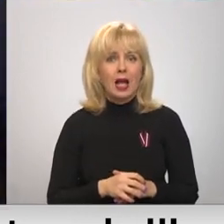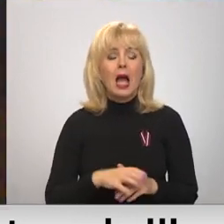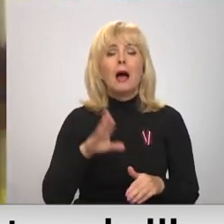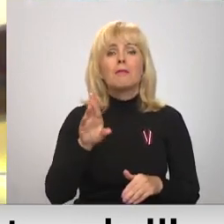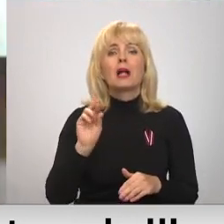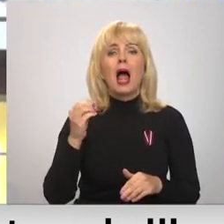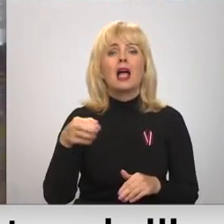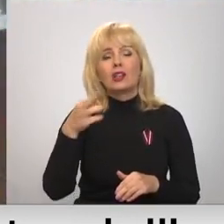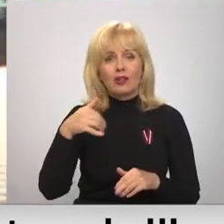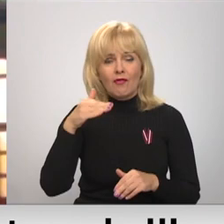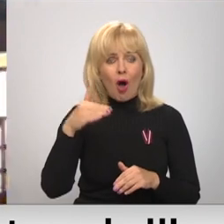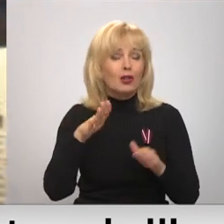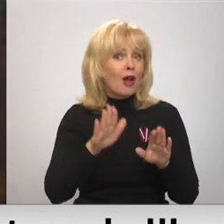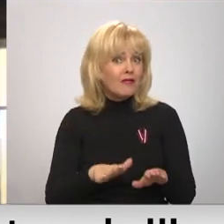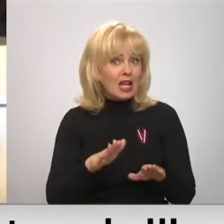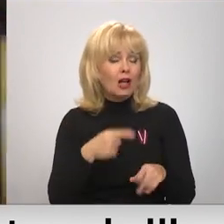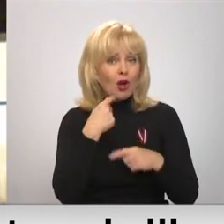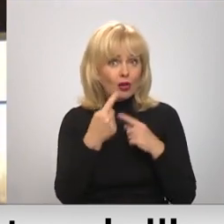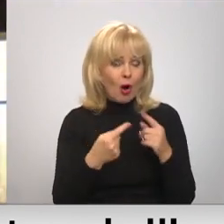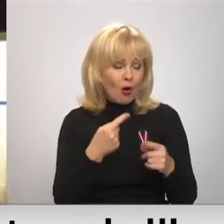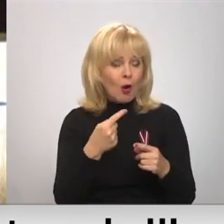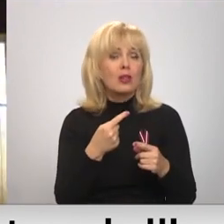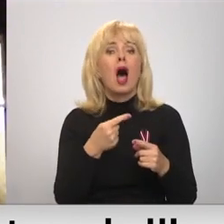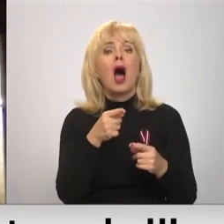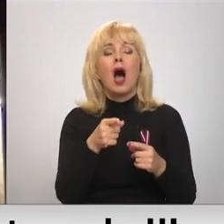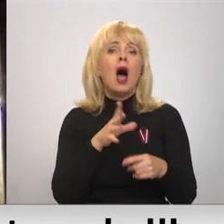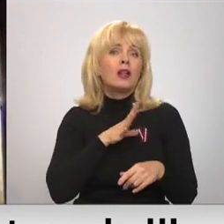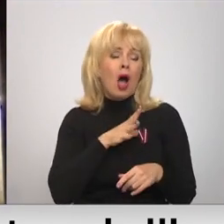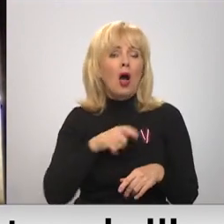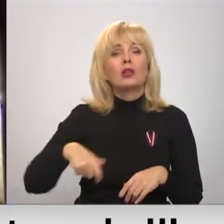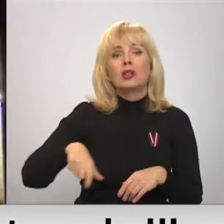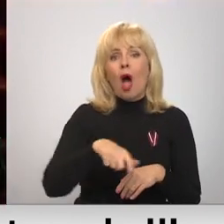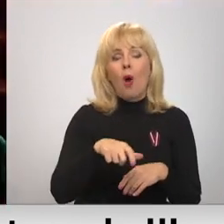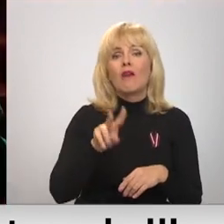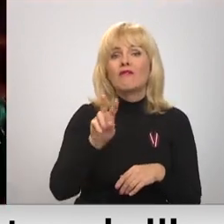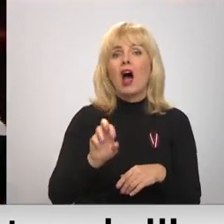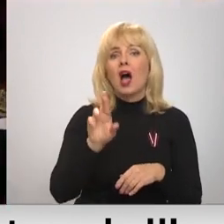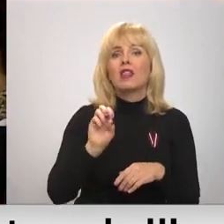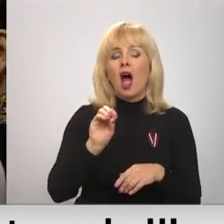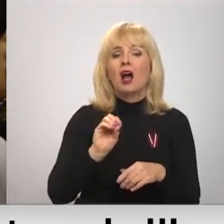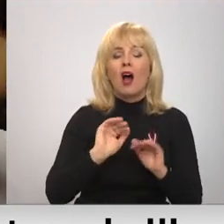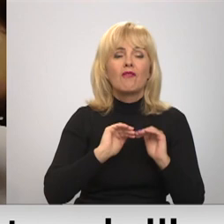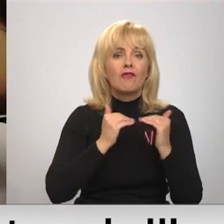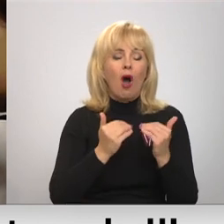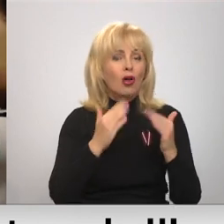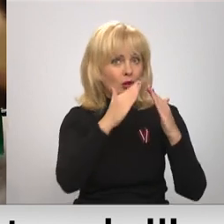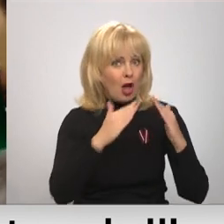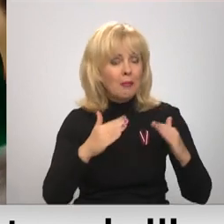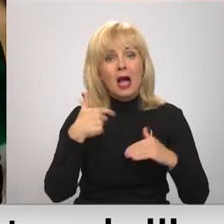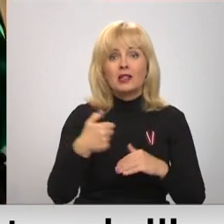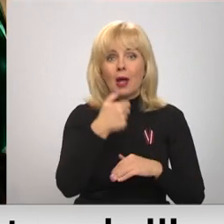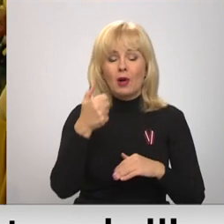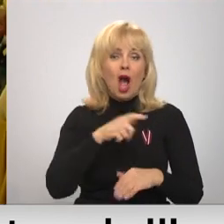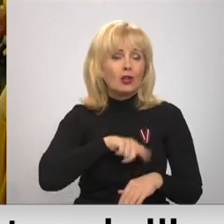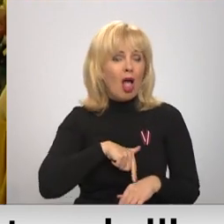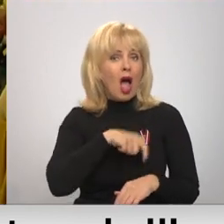Bredfordā, ko vietēja raksta un izrunā kā Bradforda, atrodas Daugavas Vanagu fonda nams, kur jau 70 gadus